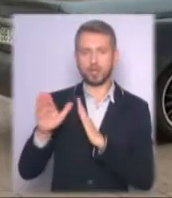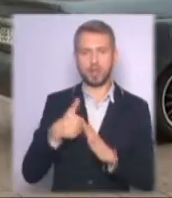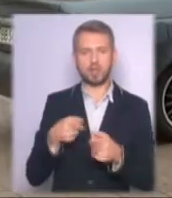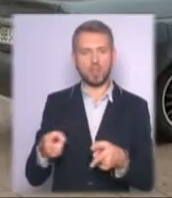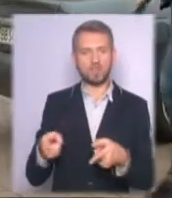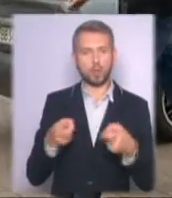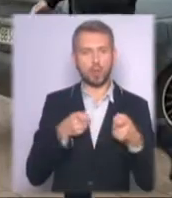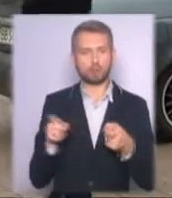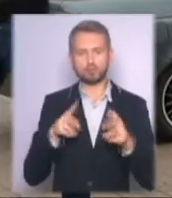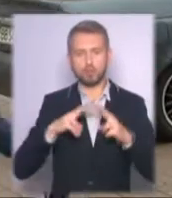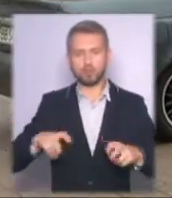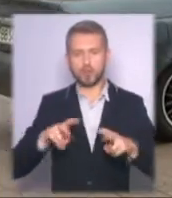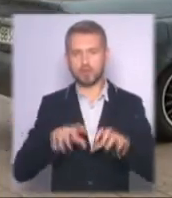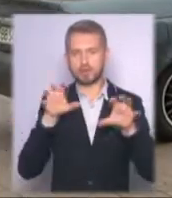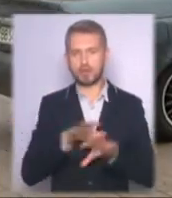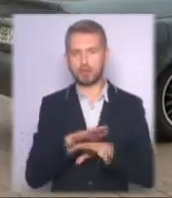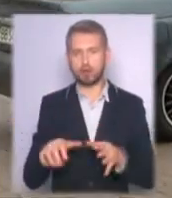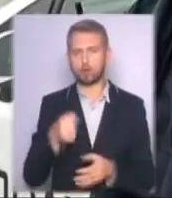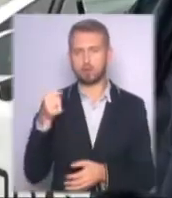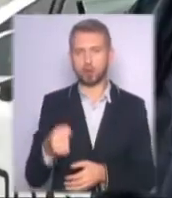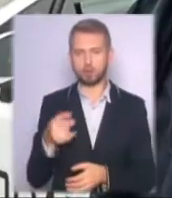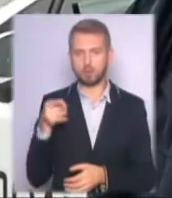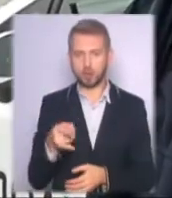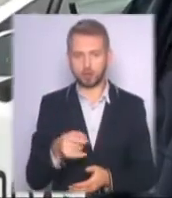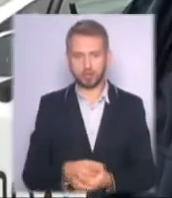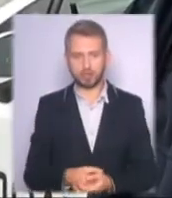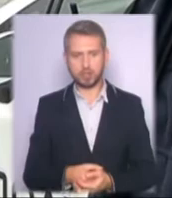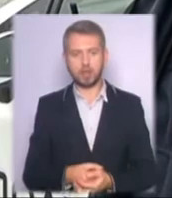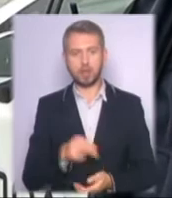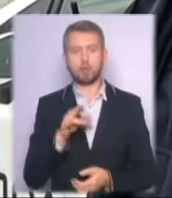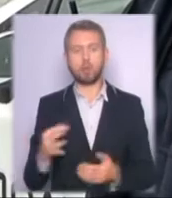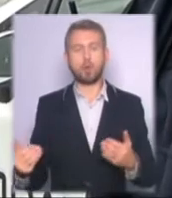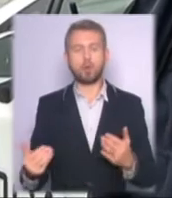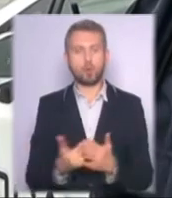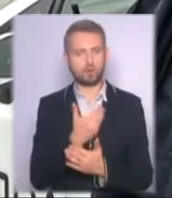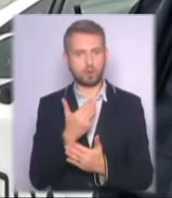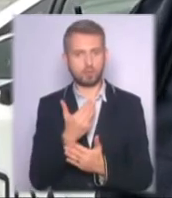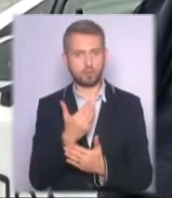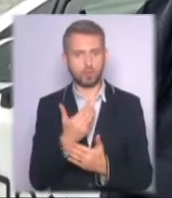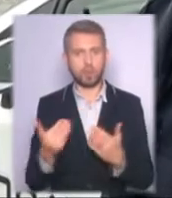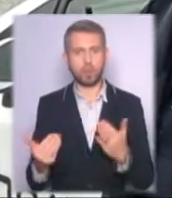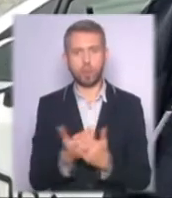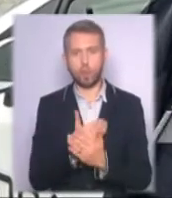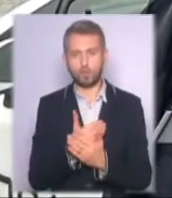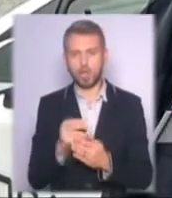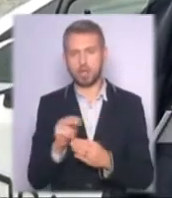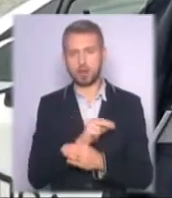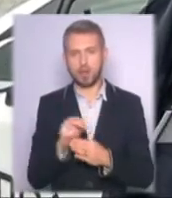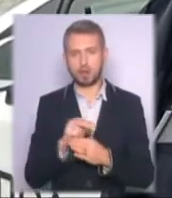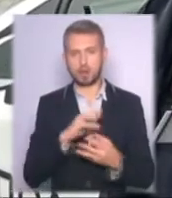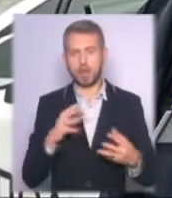аби розбиратися з незаконно припаркованими машинами. По новому, новій редакції